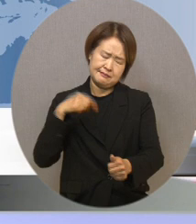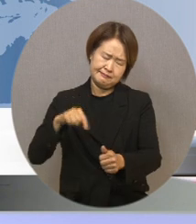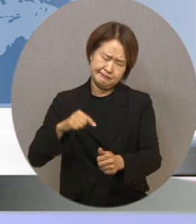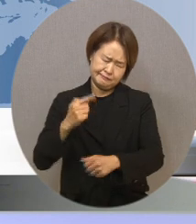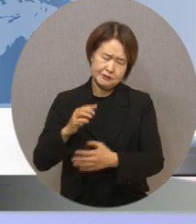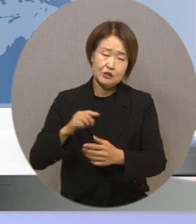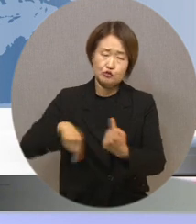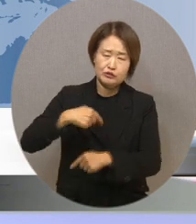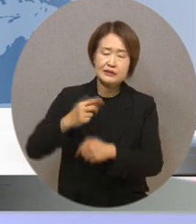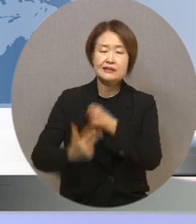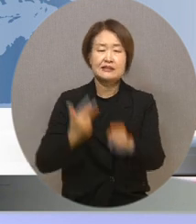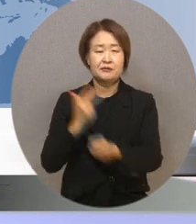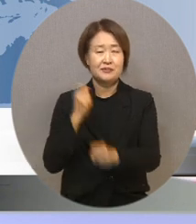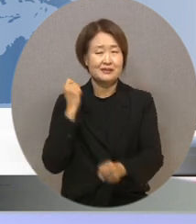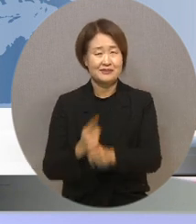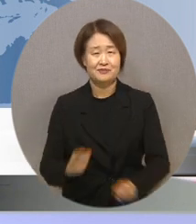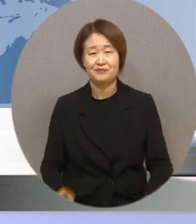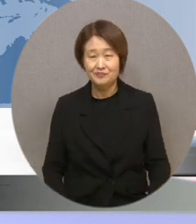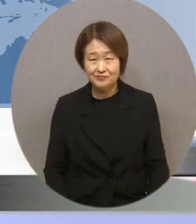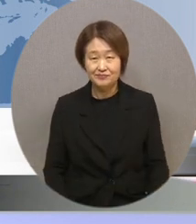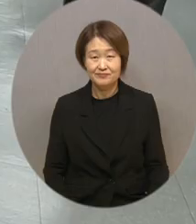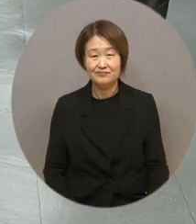김정현 기자입니다.